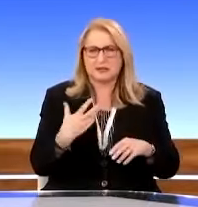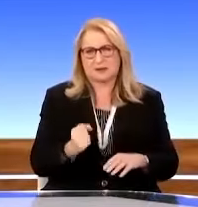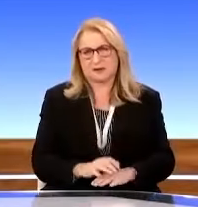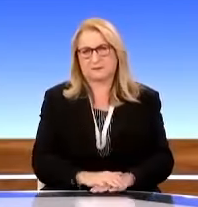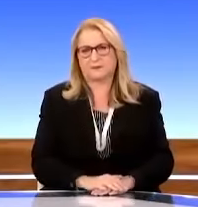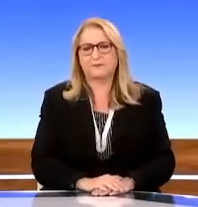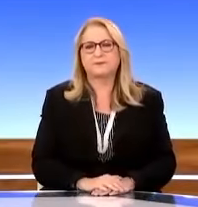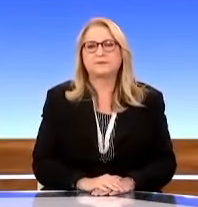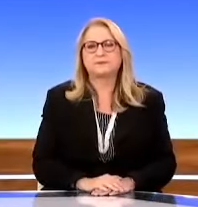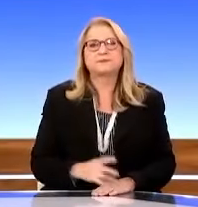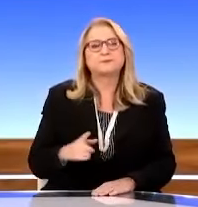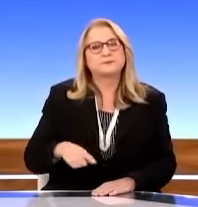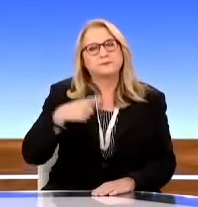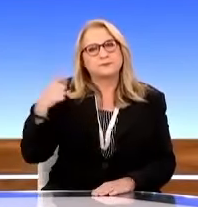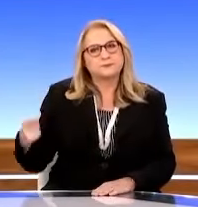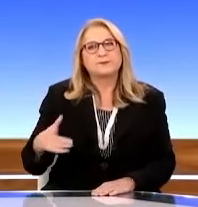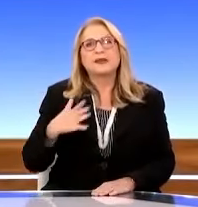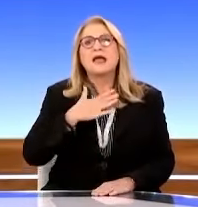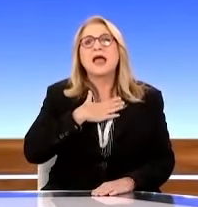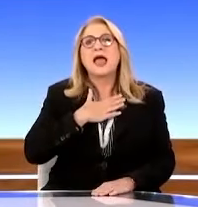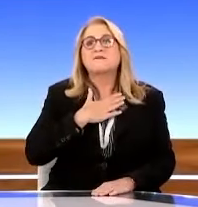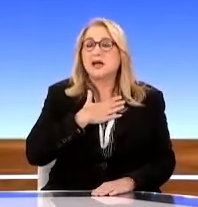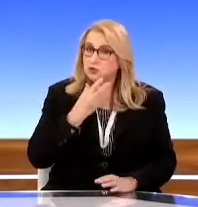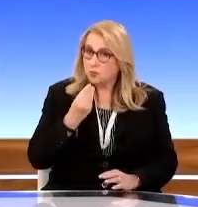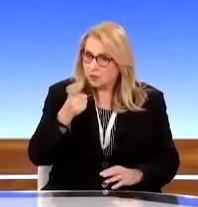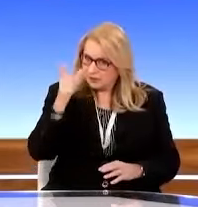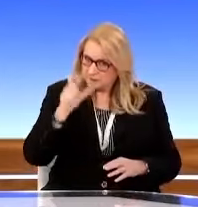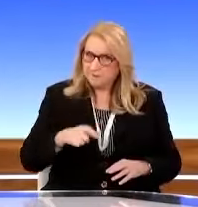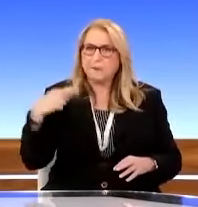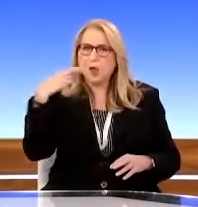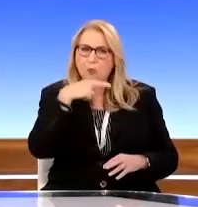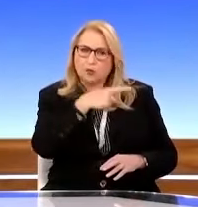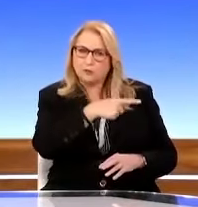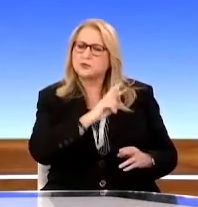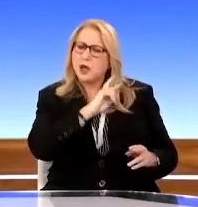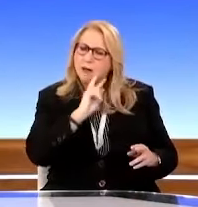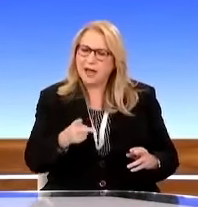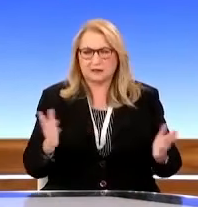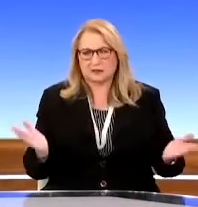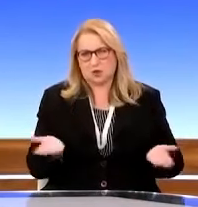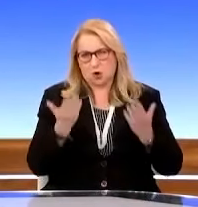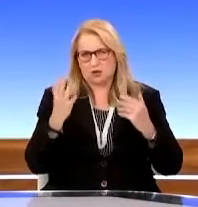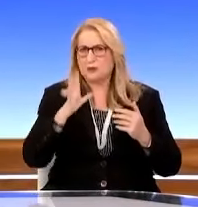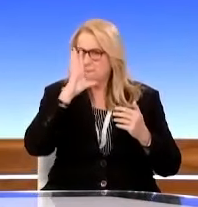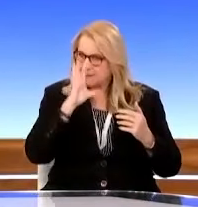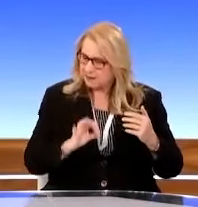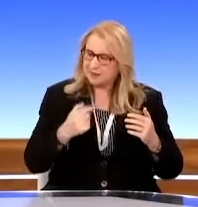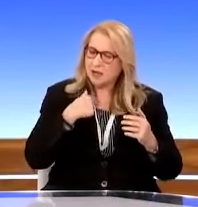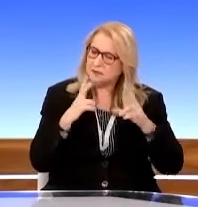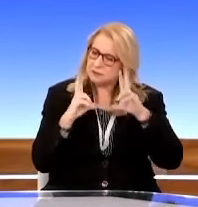Ευχαριστώ για την ερώτηση. Η απάντηση έχει ήδη δοθεί από τον συνάδελφό μου. Τον ομολογό μου, πράγματι μιλήσαμε με μεγάλη